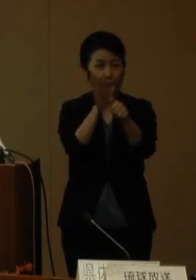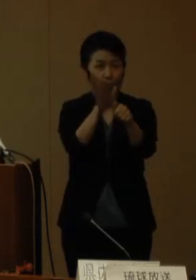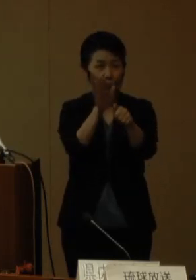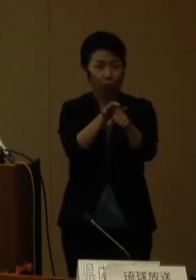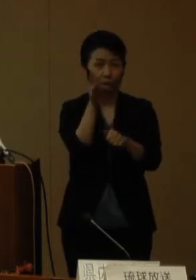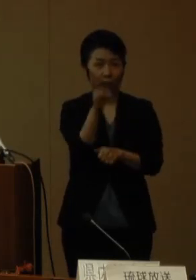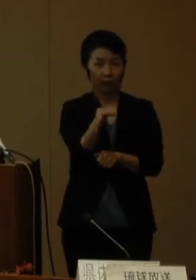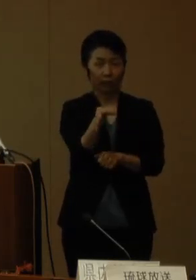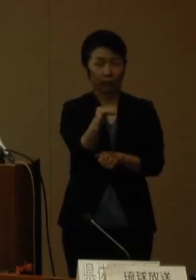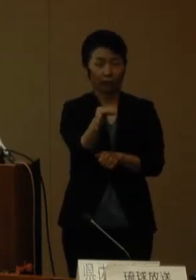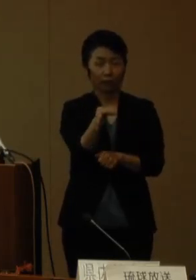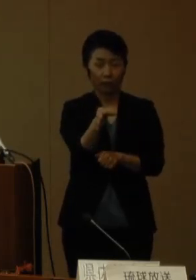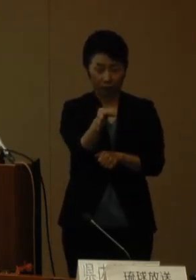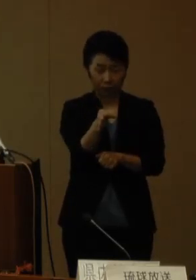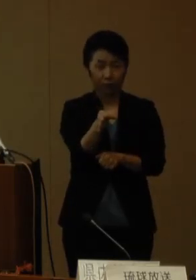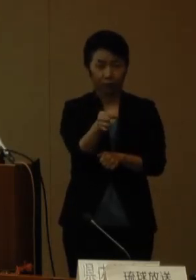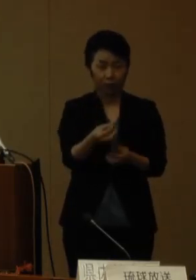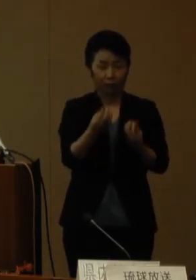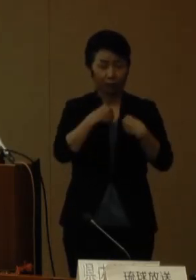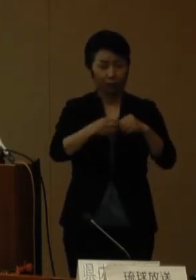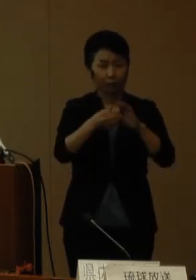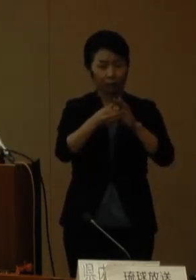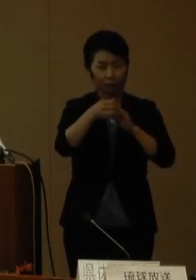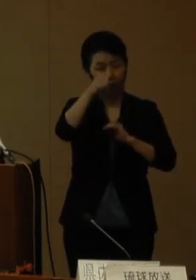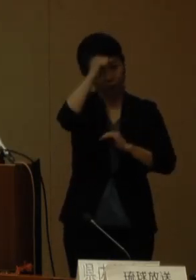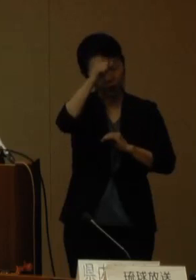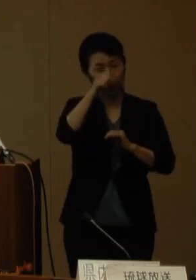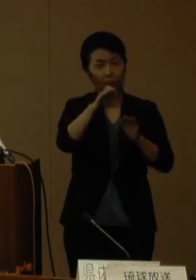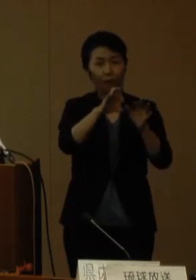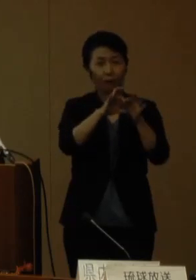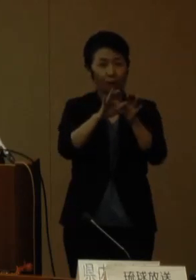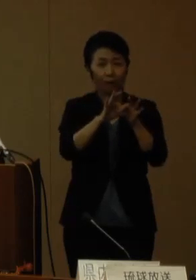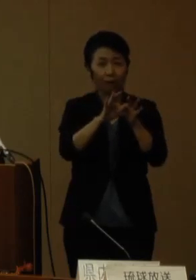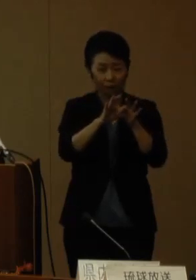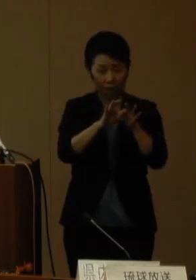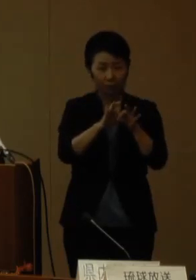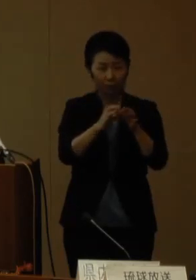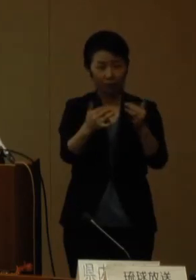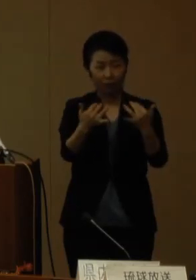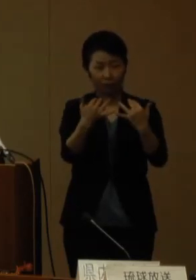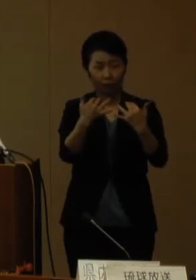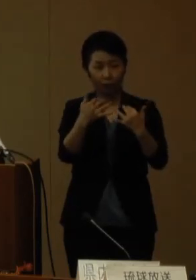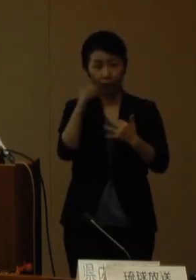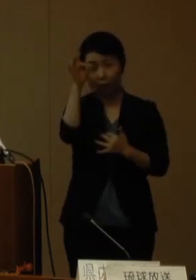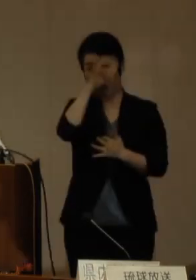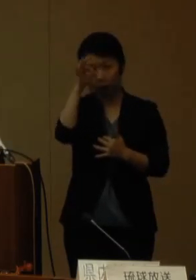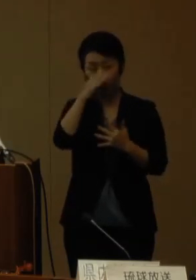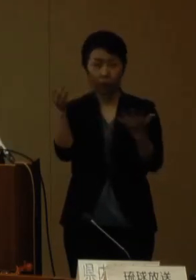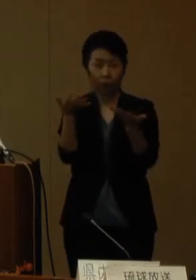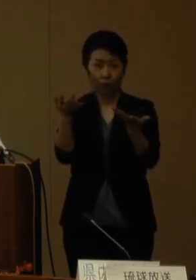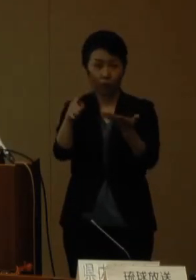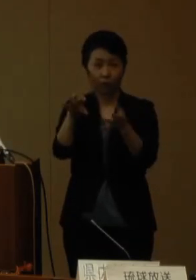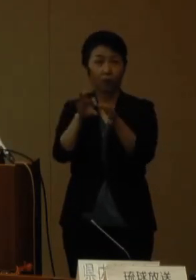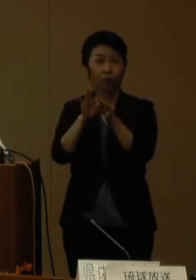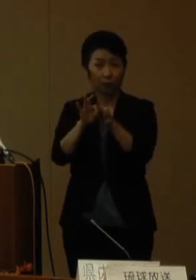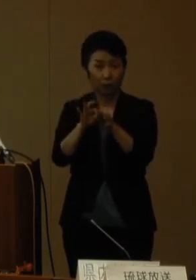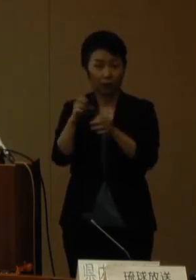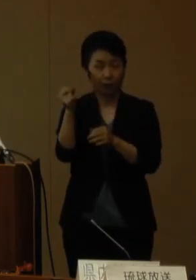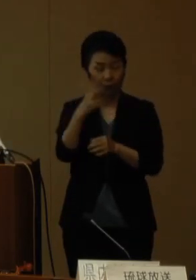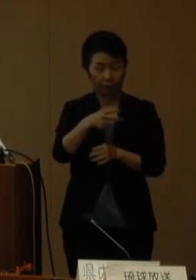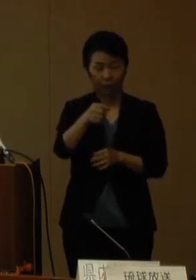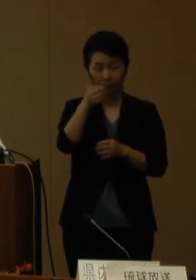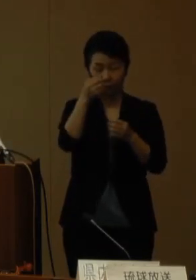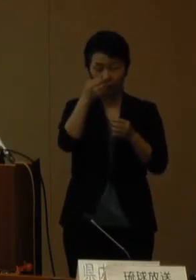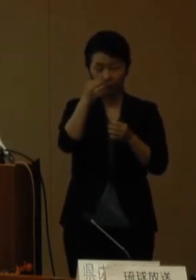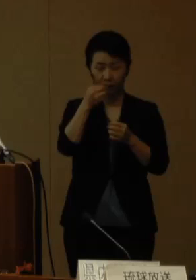感染症により多大な影響を受ける観光関連事業者等に対する支援や、感染対策認証制